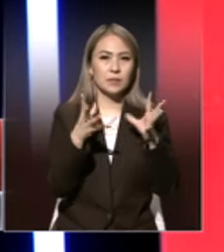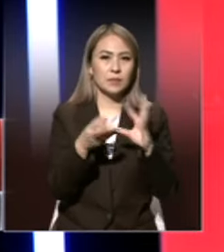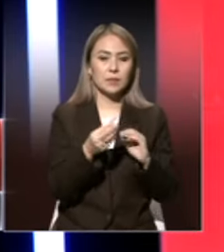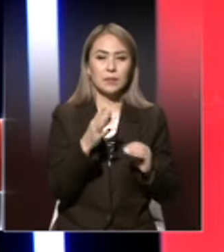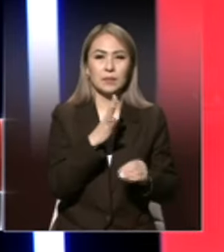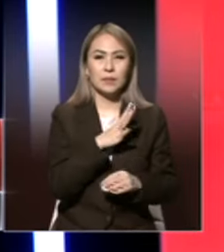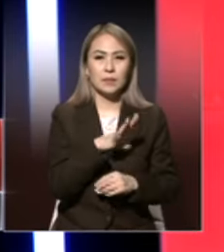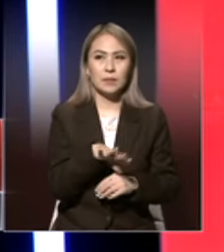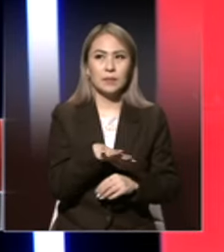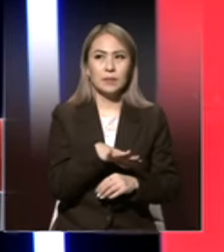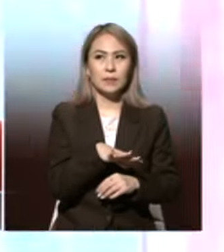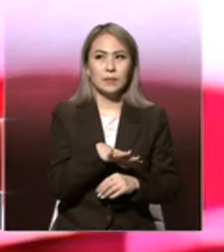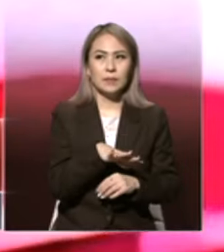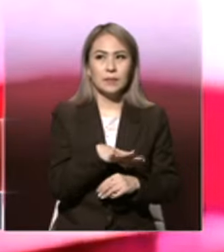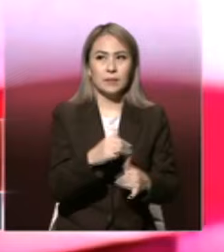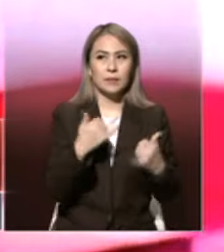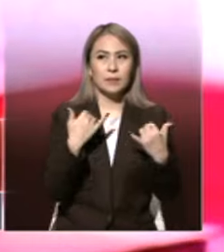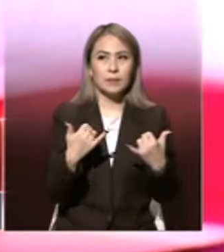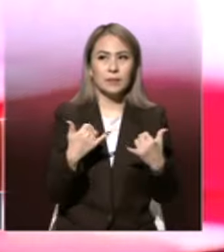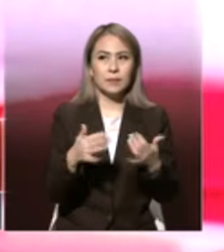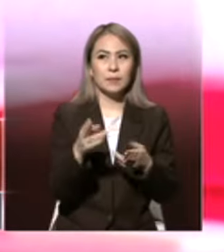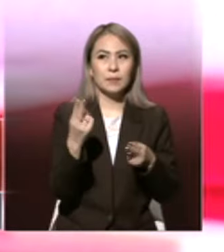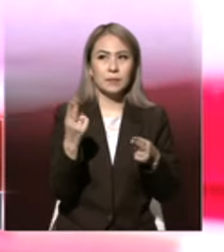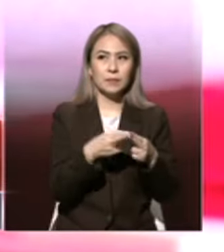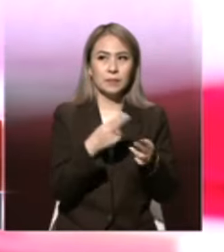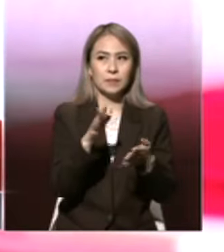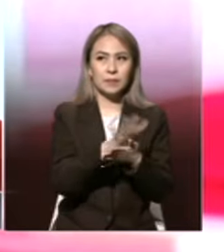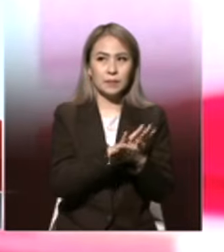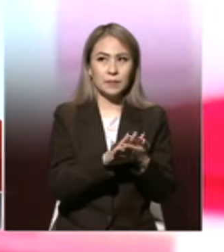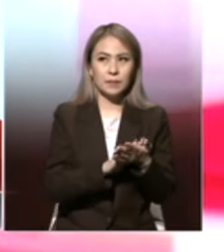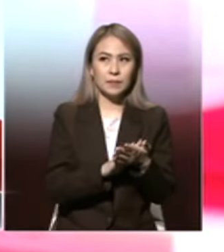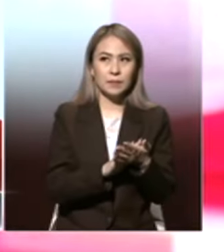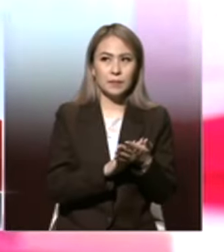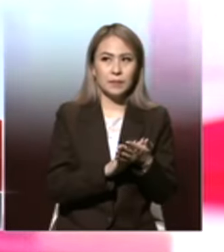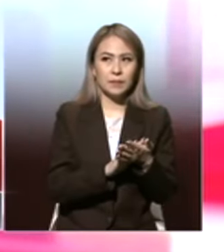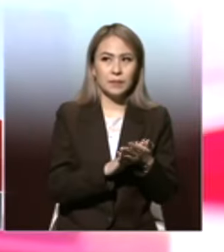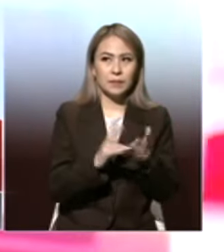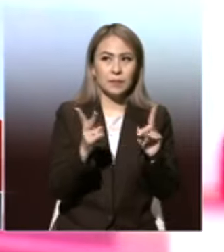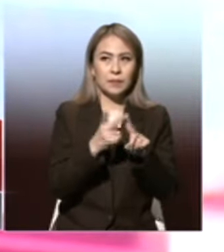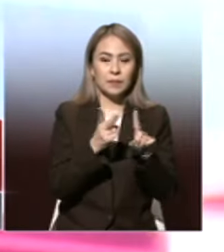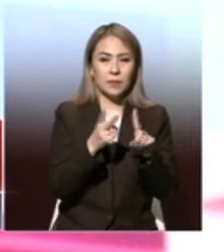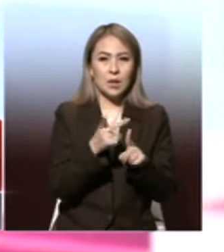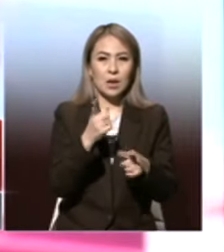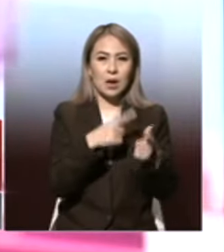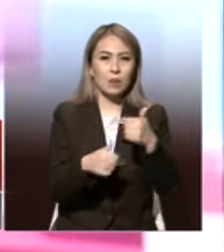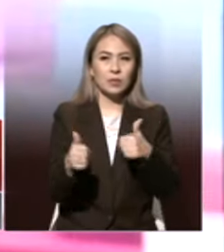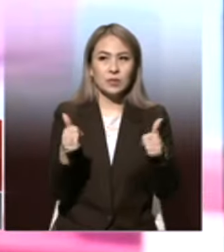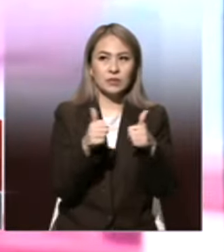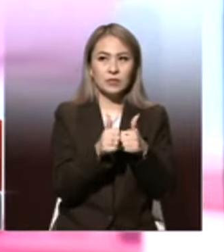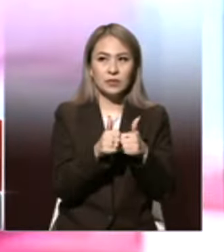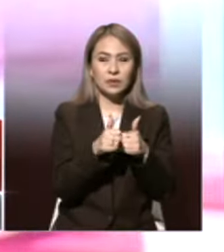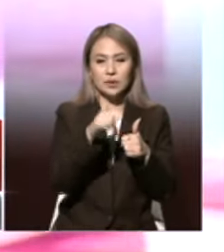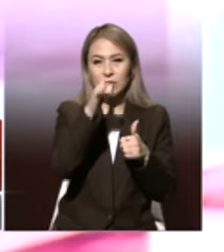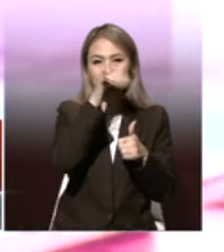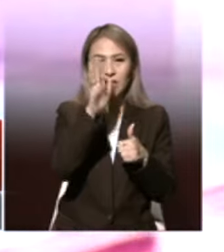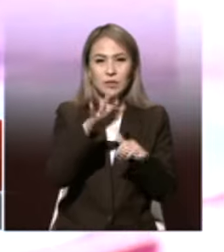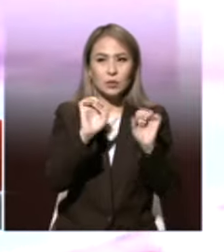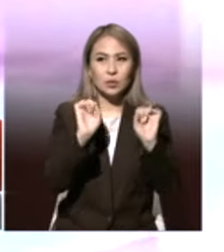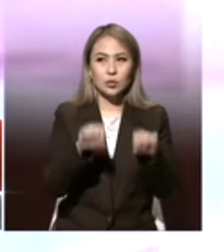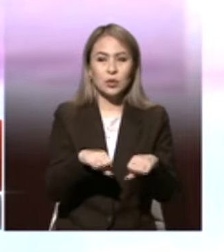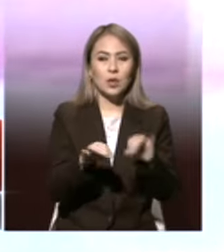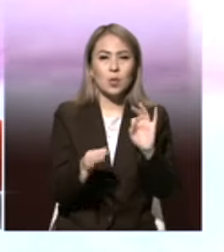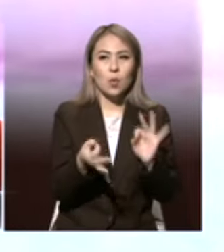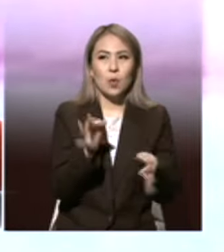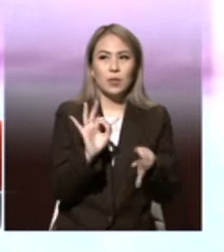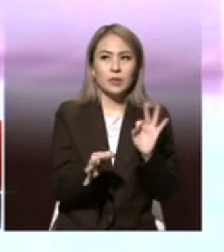болмаған. Енді дәл қазіргі арызсыз іс қозғап жатқан және екінші рет татуласу мүмкін емес деген осы